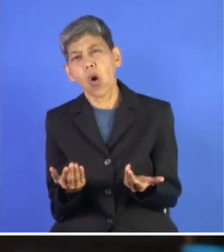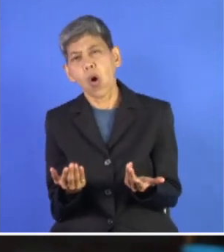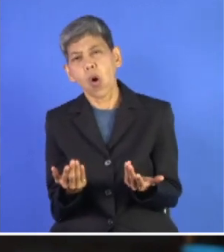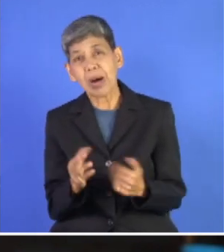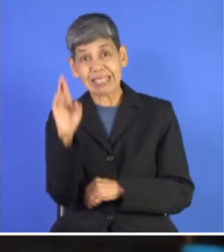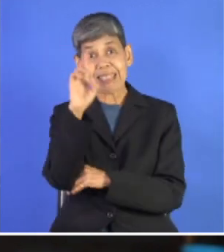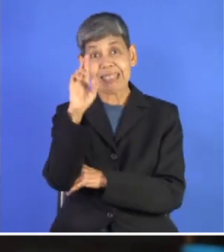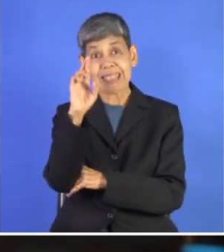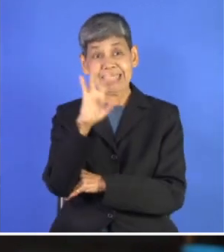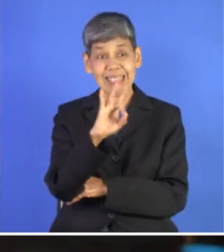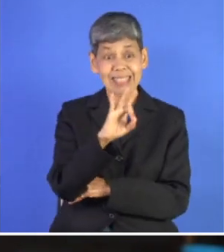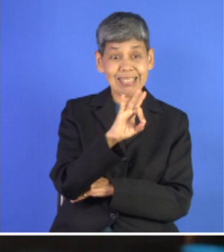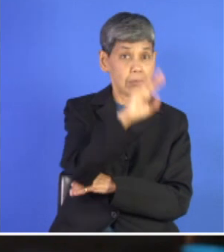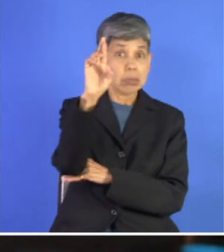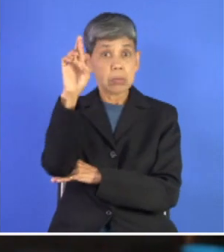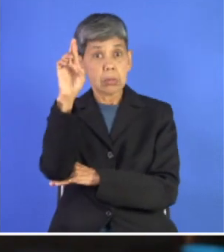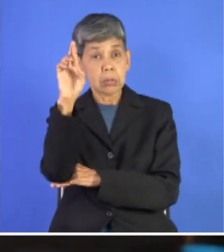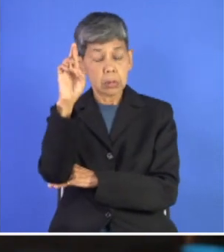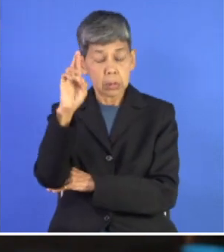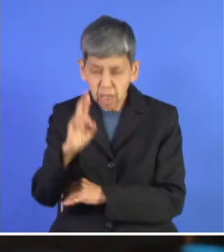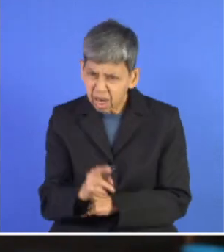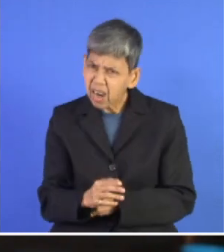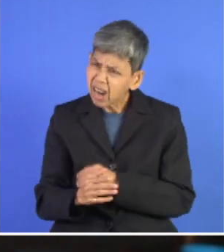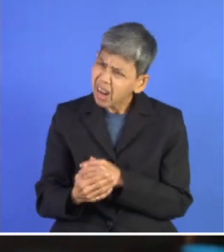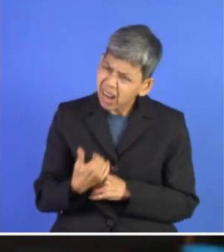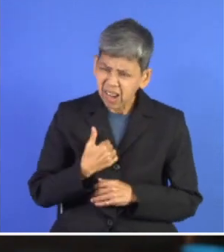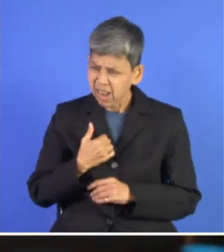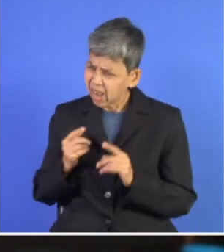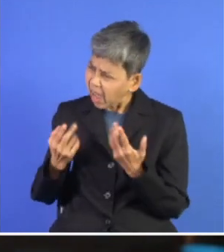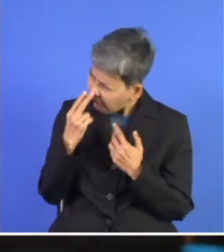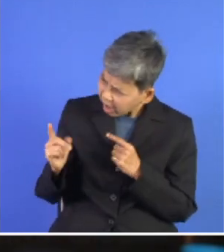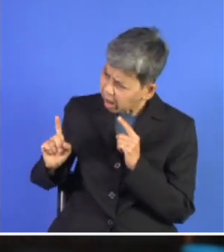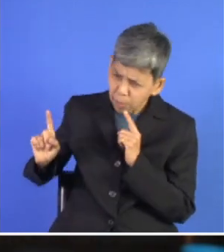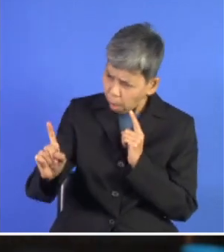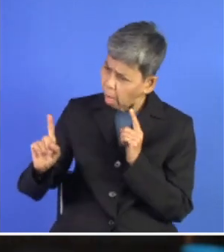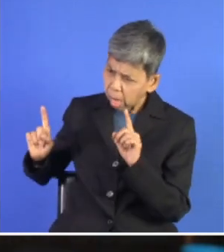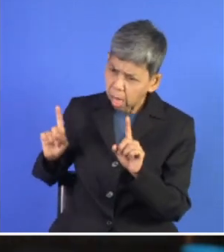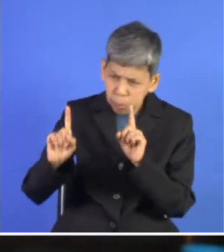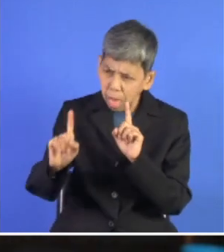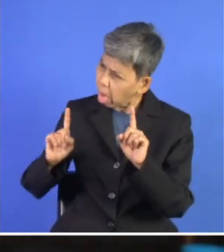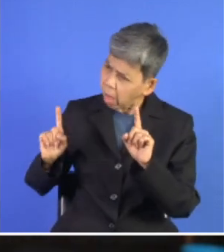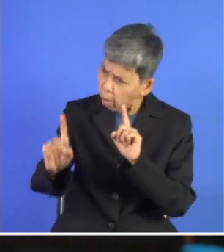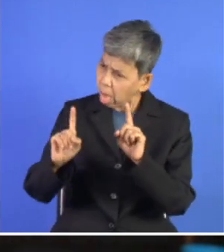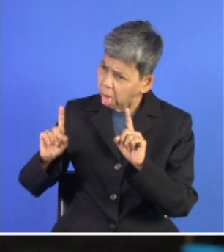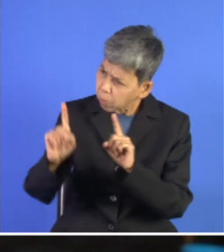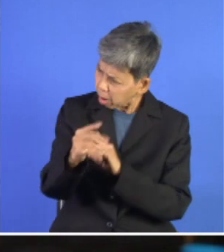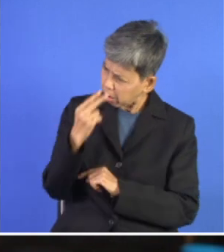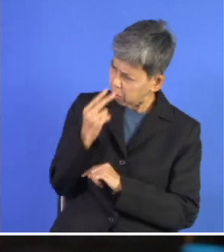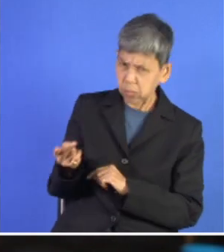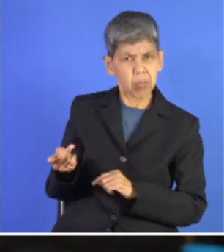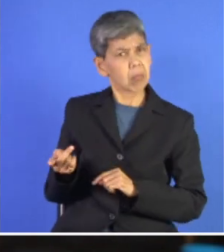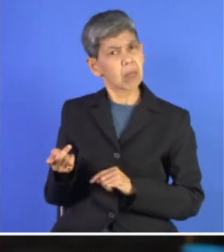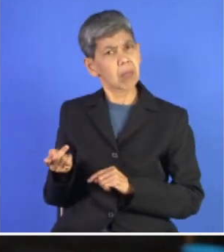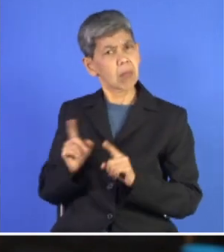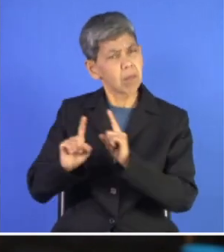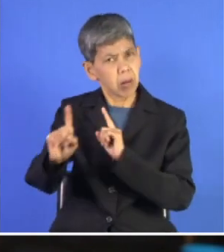เที่ยงเที่ยงก็ยังไม่เรียกอีกนะคะก็ยังไงนะคิวก่อนหน้านี้เนี่ยที่มาทีหลังเธอเนี่ยกลายเป็นว่าอาการก็ไม่หนักเพราะลูกเธอแต่